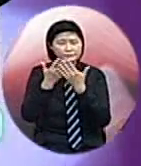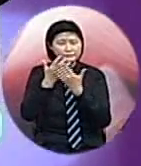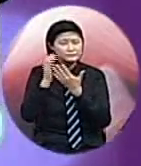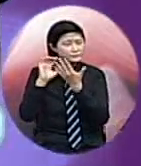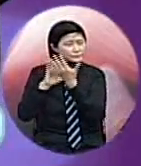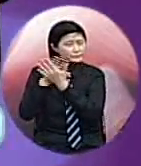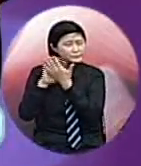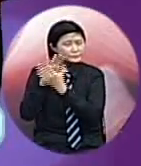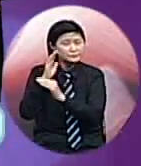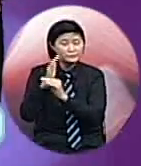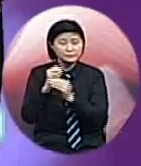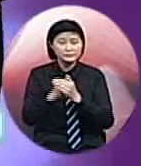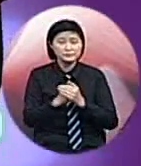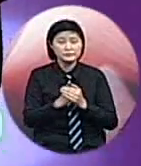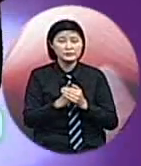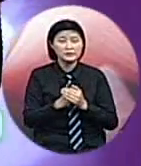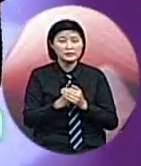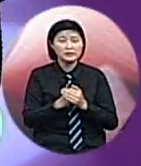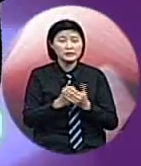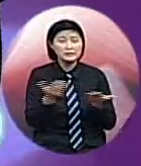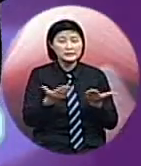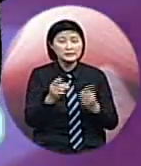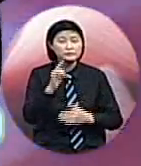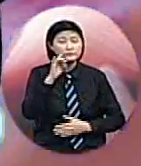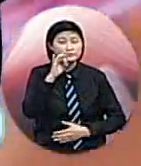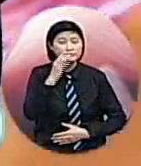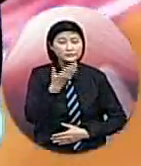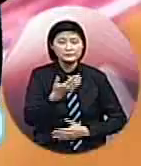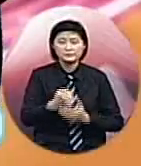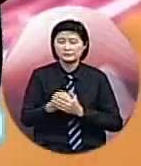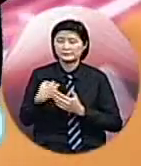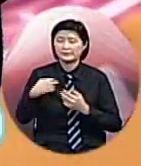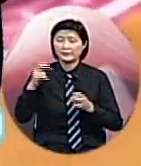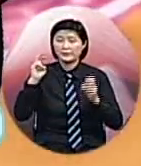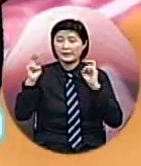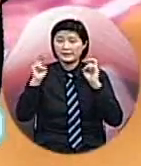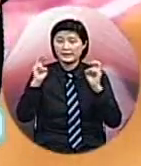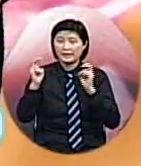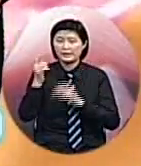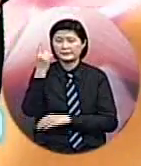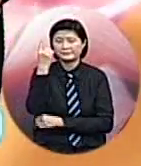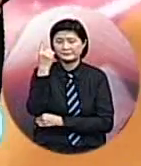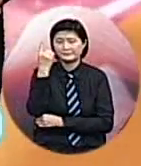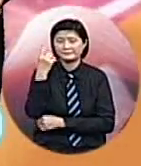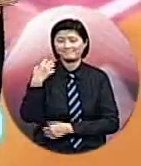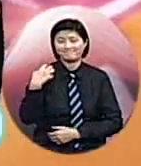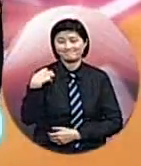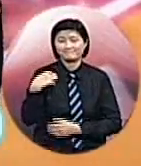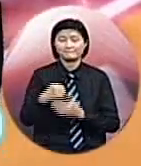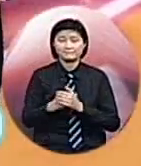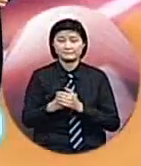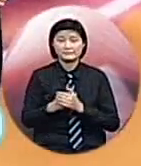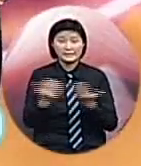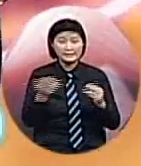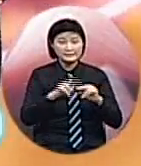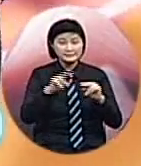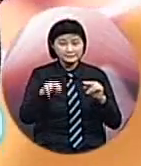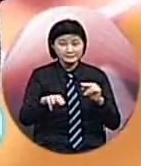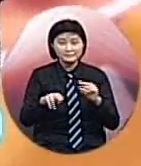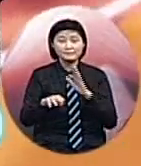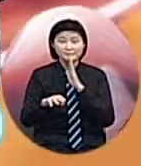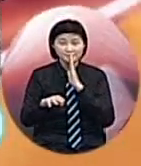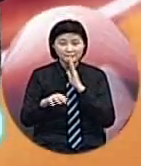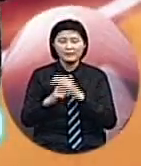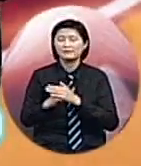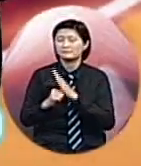안 좋은데. 네. 어떤 일 하신가요, 아버님은? 아, 회사 경비하고 있습니다. 아, 회사. 아, 퇴직하시고요? 예, 예. 예.